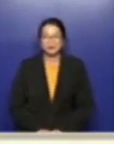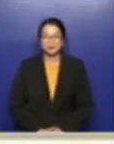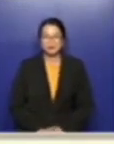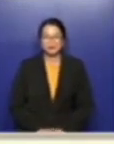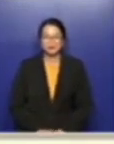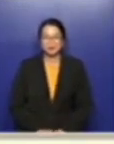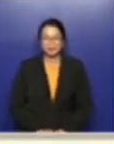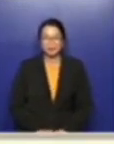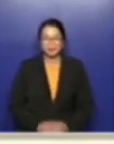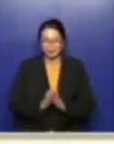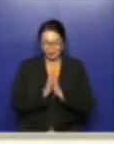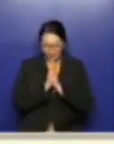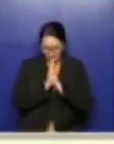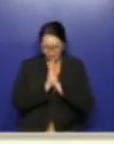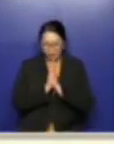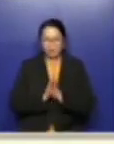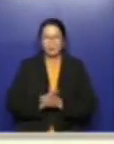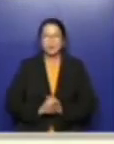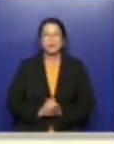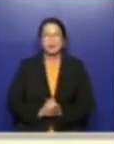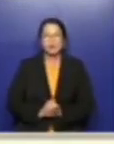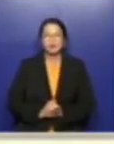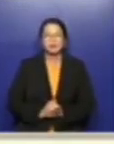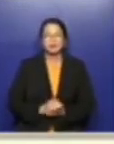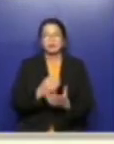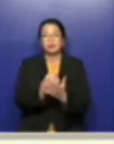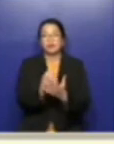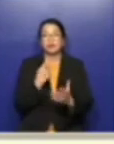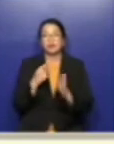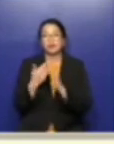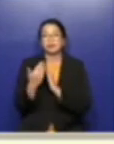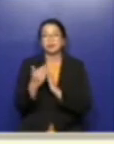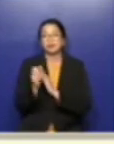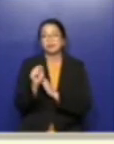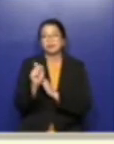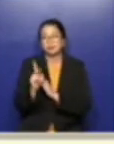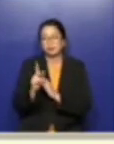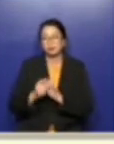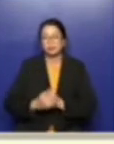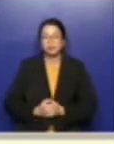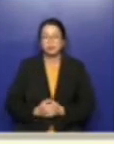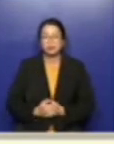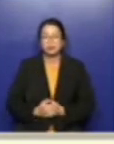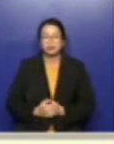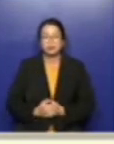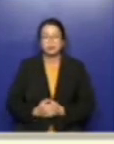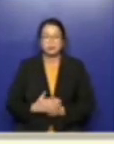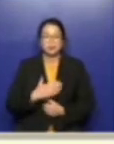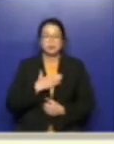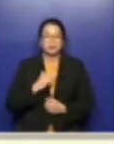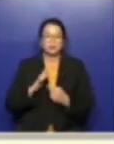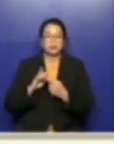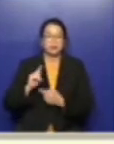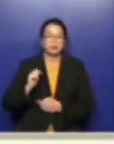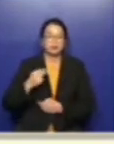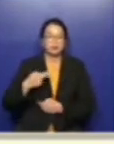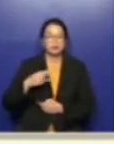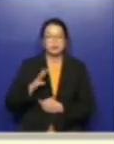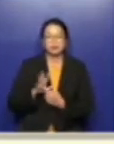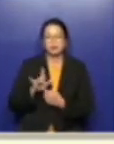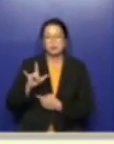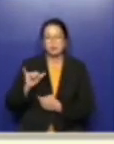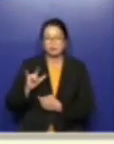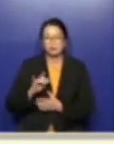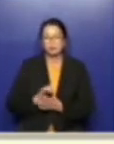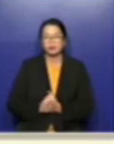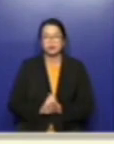เวชกามาเพื่อไทยจากจังหวัดสกลนครนะครับกับผมนายเทวันลิปตะพลบรัฐมน